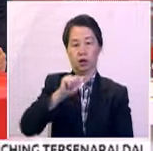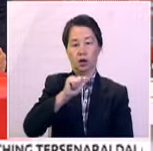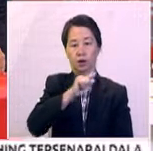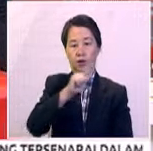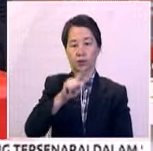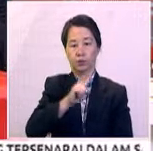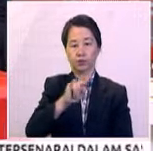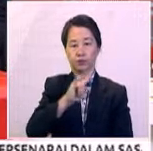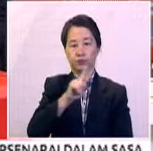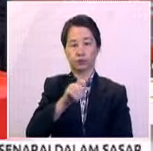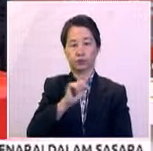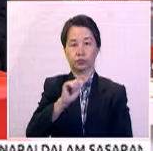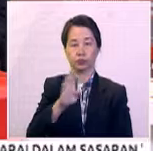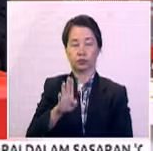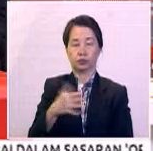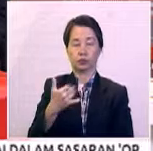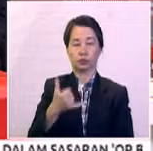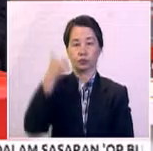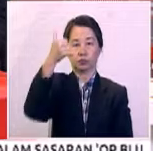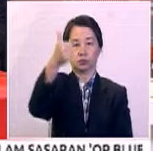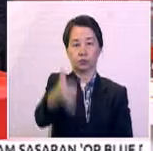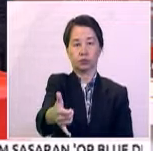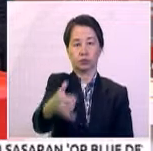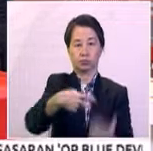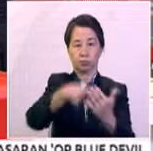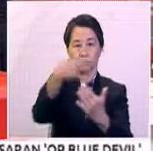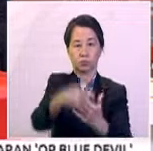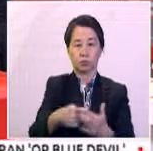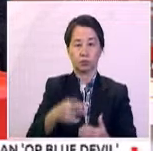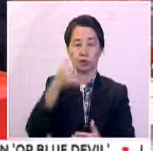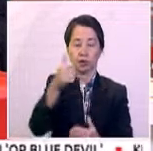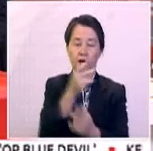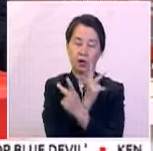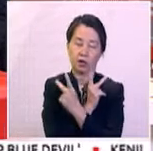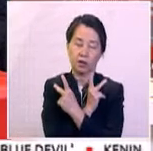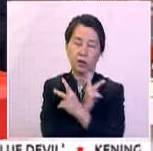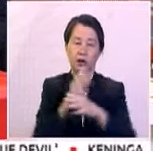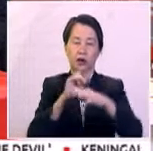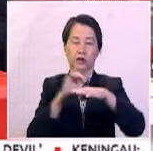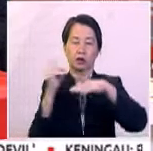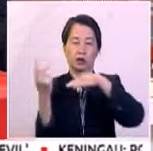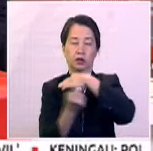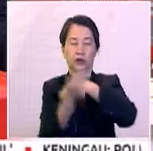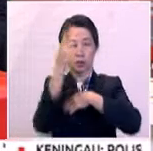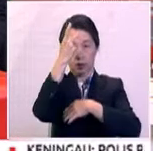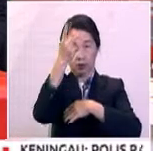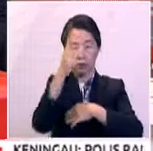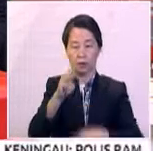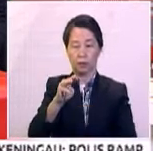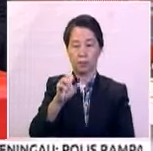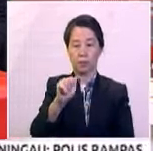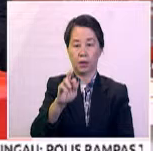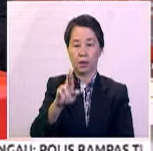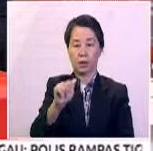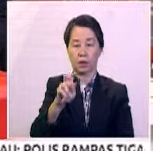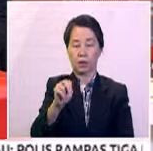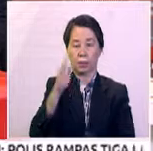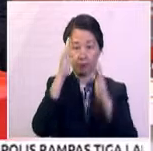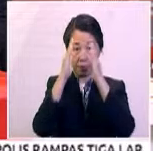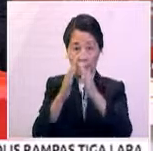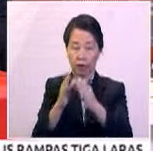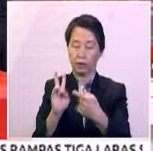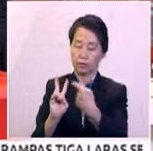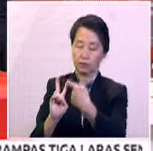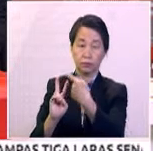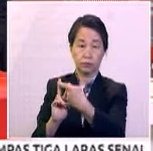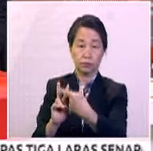Aminah Maimunah Iskandariah berkenan hadir ke program Ziarah Kasih di Taman Seri Keramat, Maran Pahang. Baginda berdua berkenan